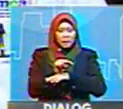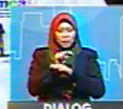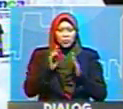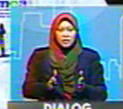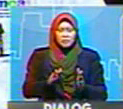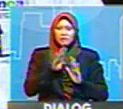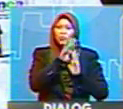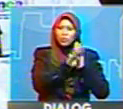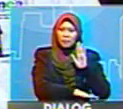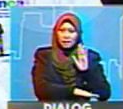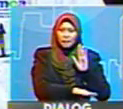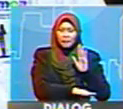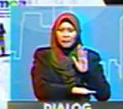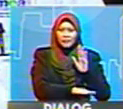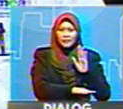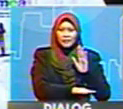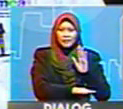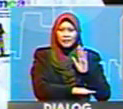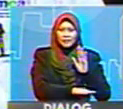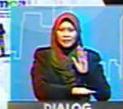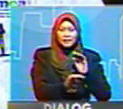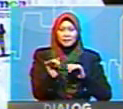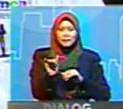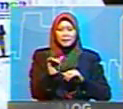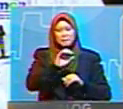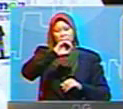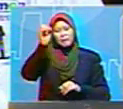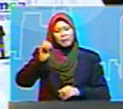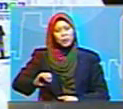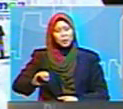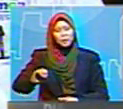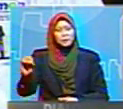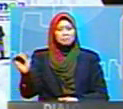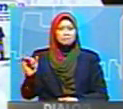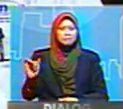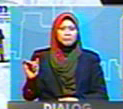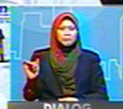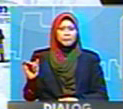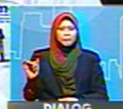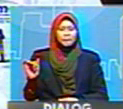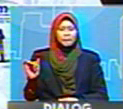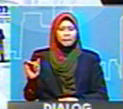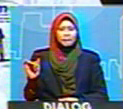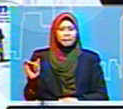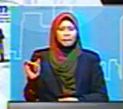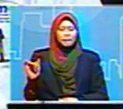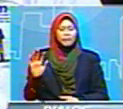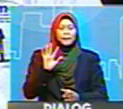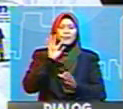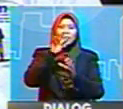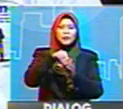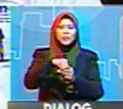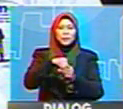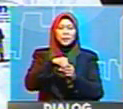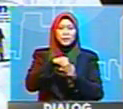Memang agak kurang dari segi saya ingat dari segi peratusannya kita tergolong dalam